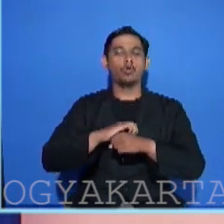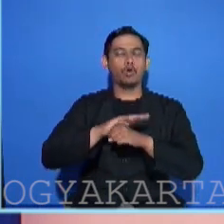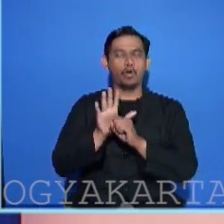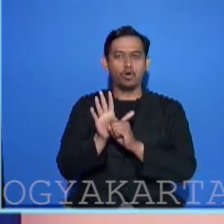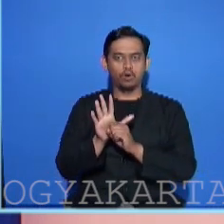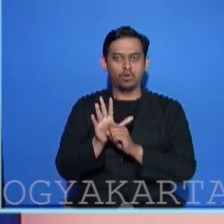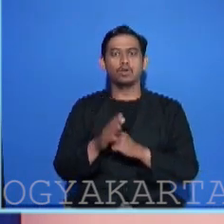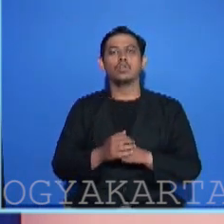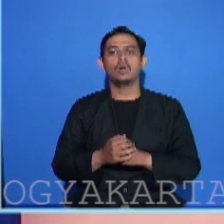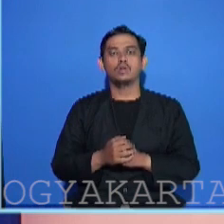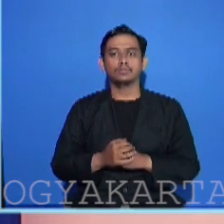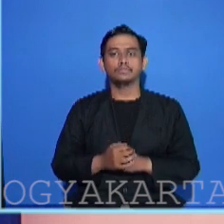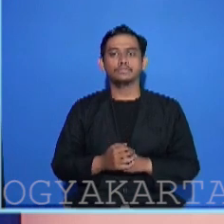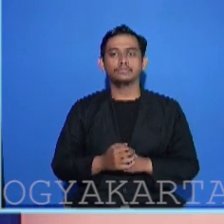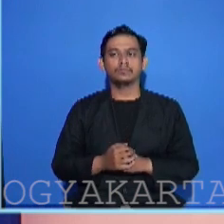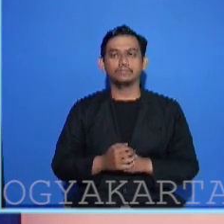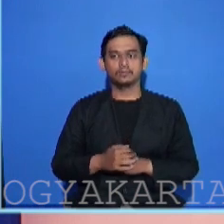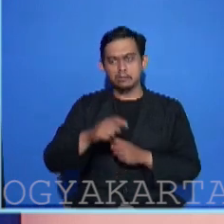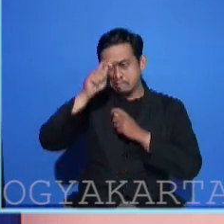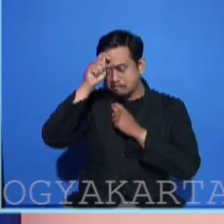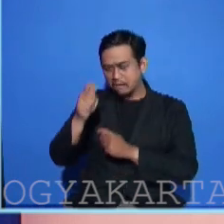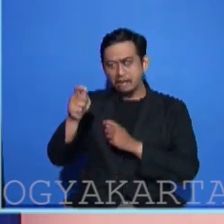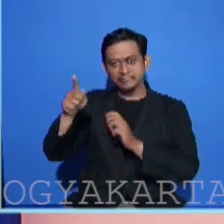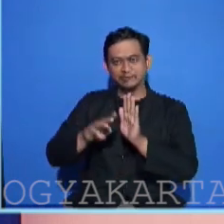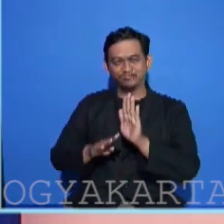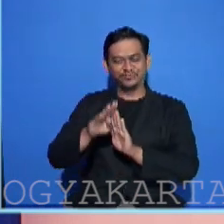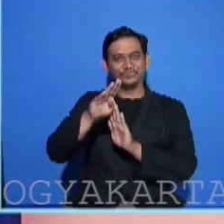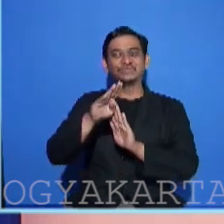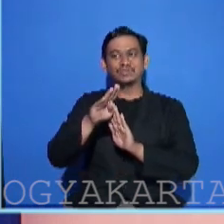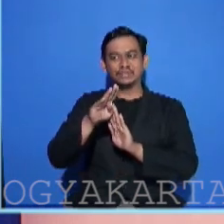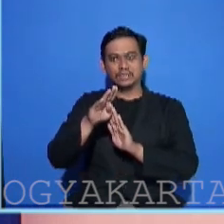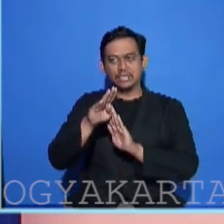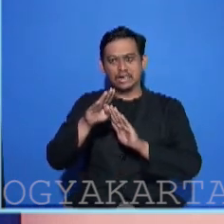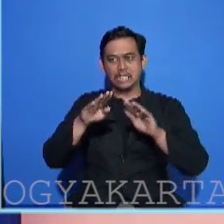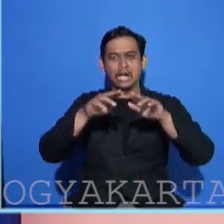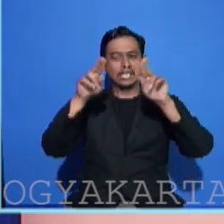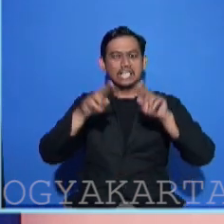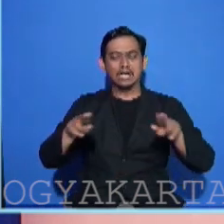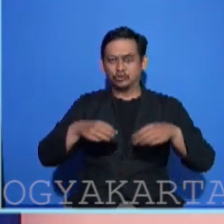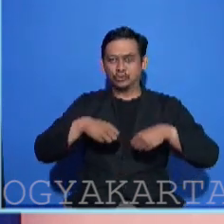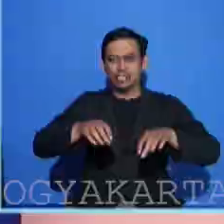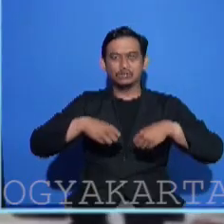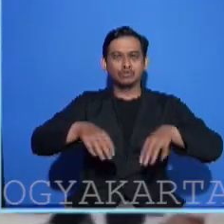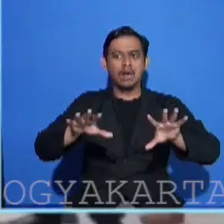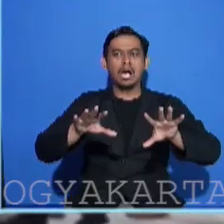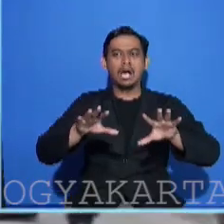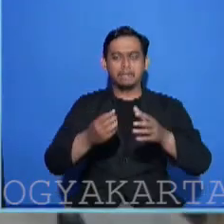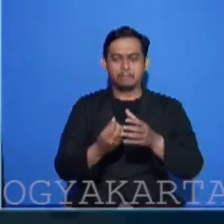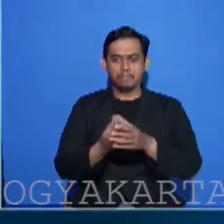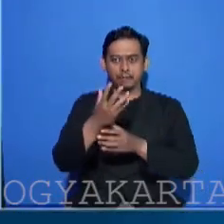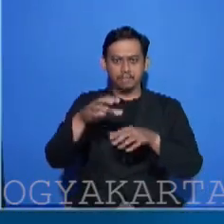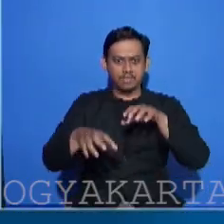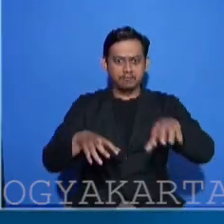Mentan mengapresiasi pengembangan ternak yang mampu menembus pasar internasional bahkan akan dikembangkan di tempat lain di Indonesia